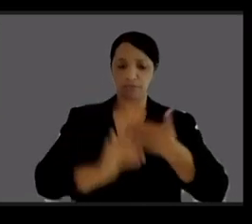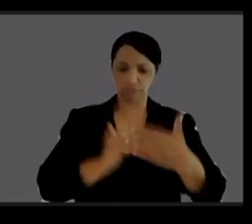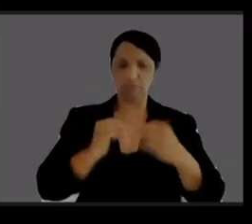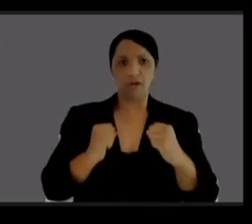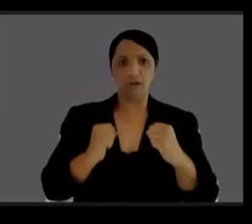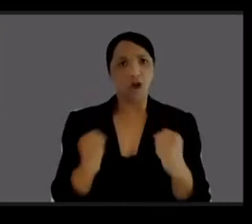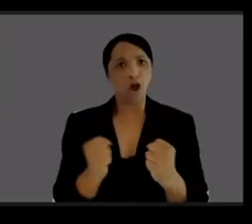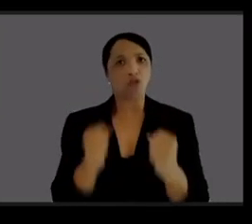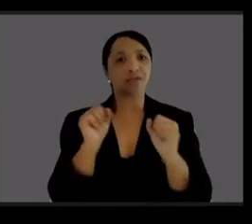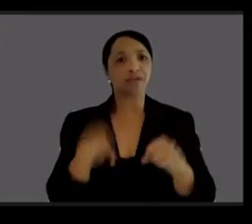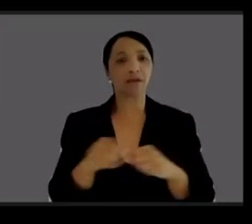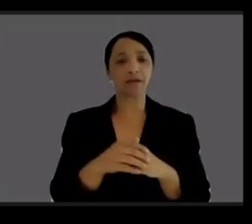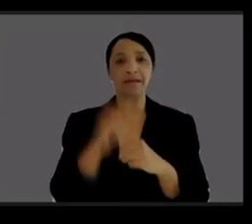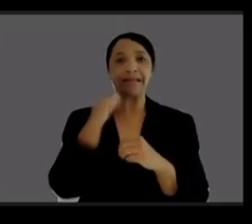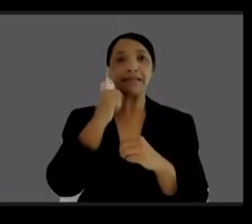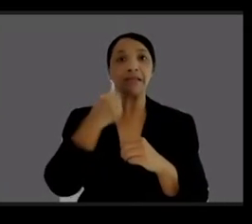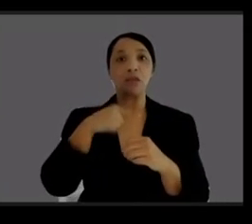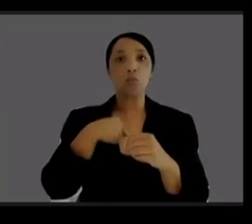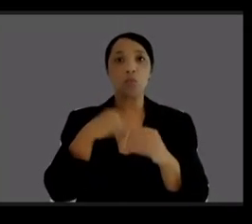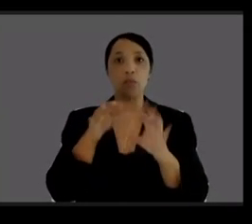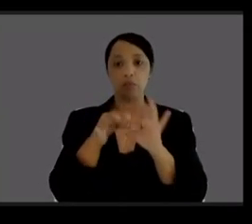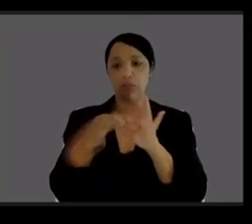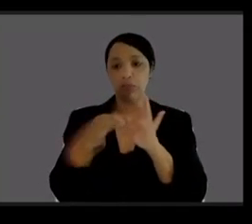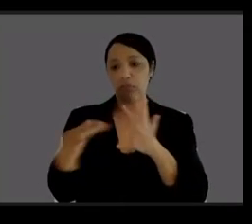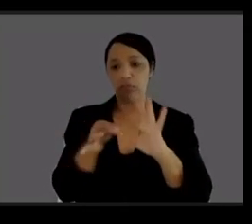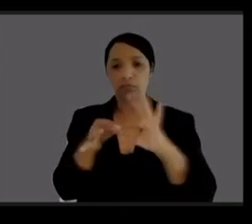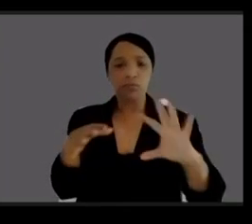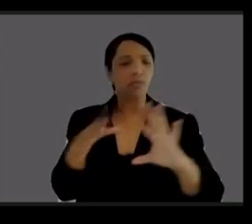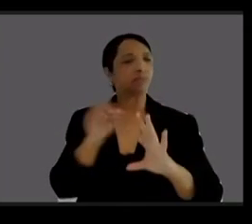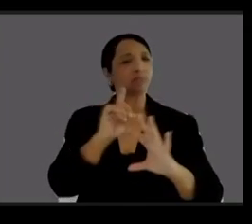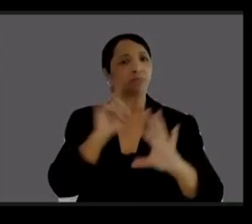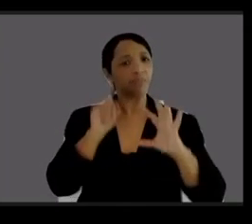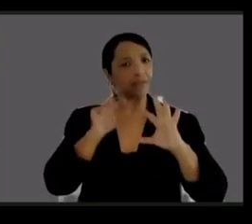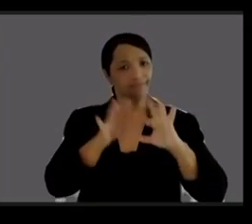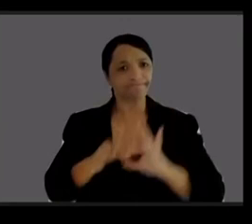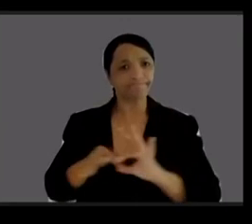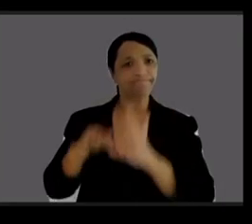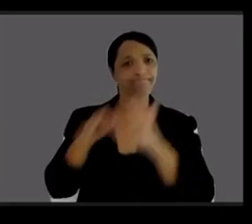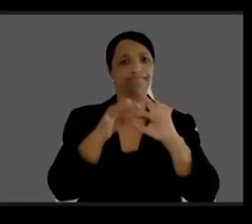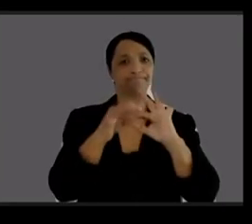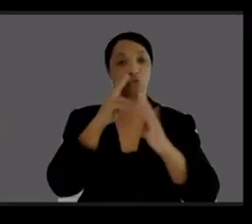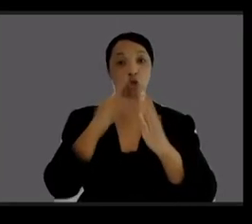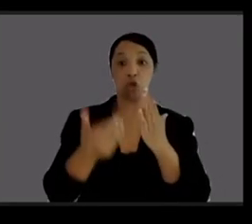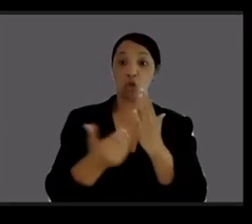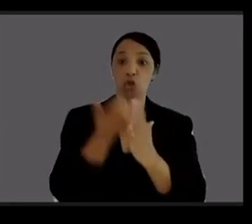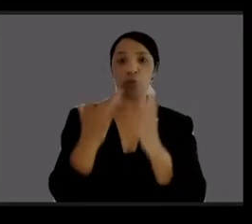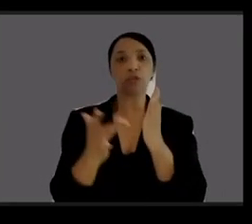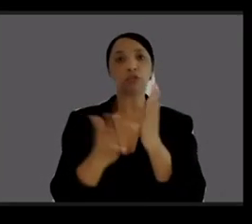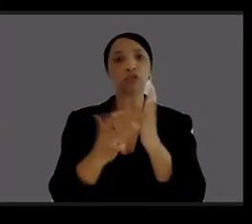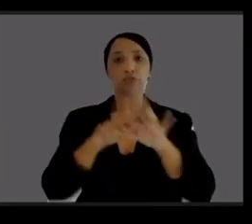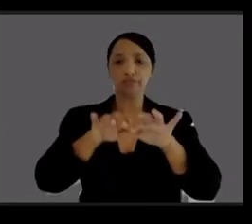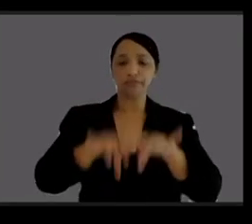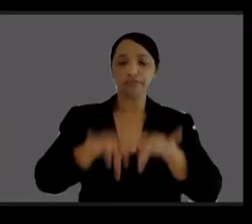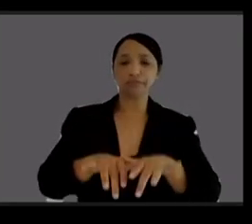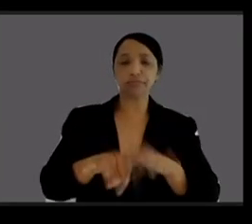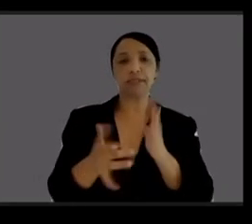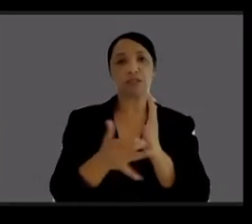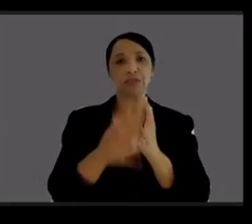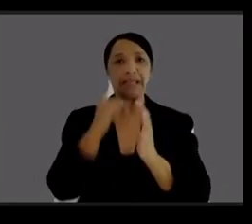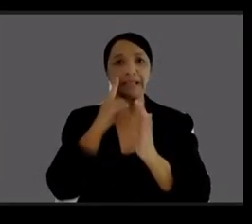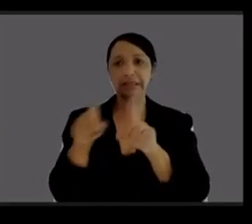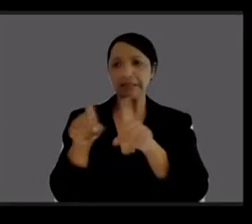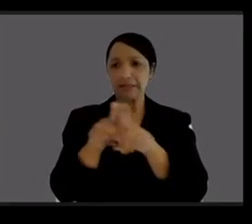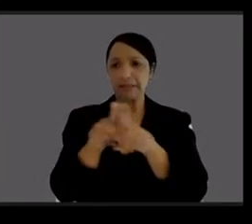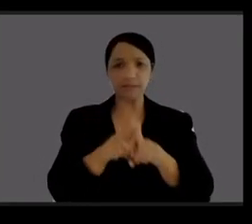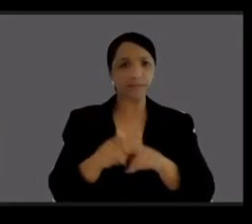再次陷入孤军奋战的境地，我们必须要努力地防止新的技术带来更多的鸿沟。与此同时呢，还要避